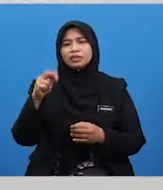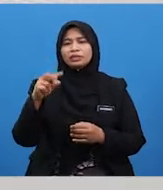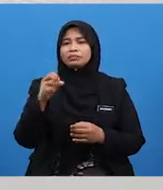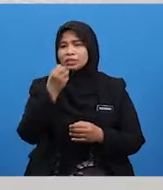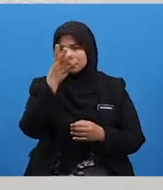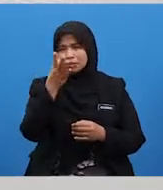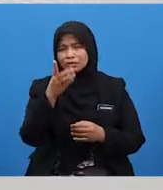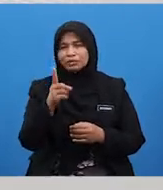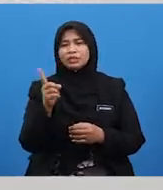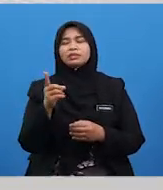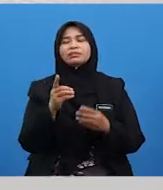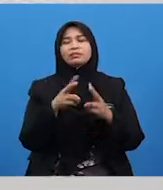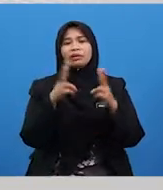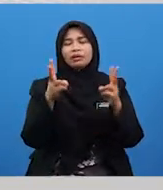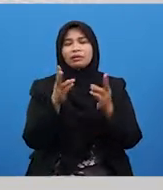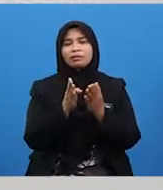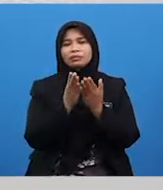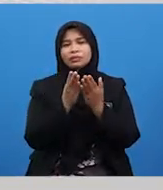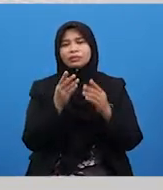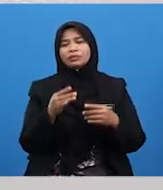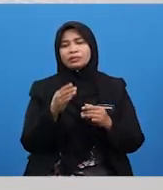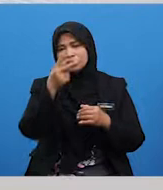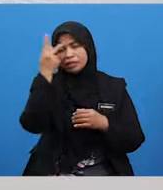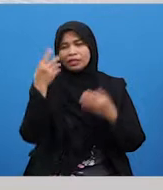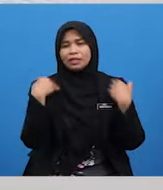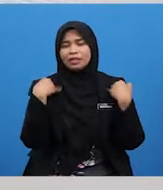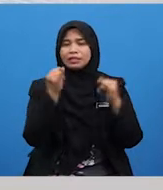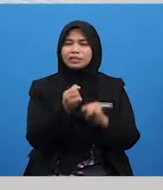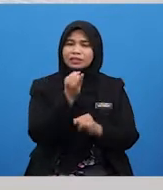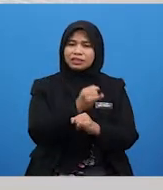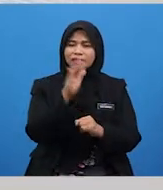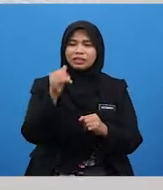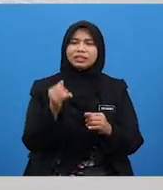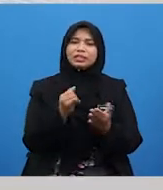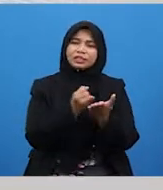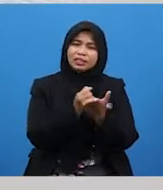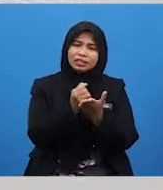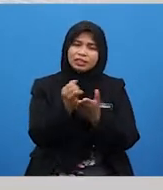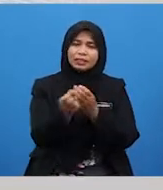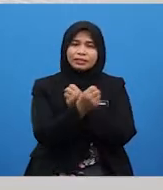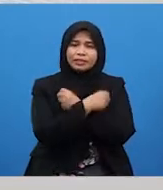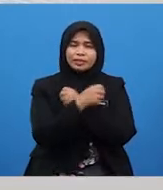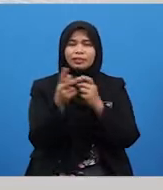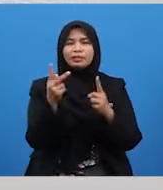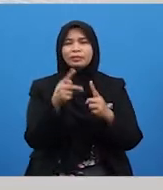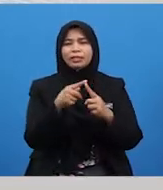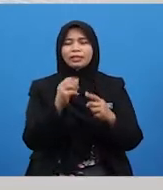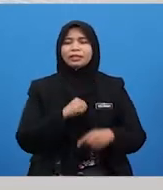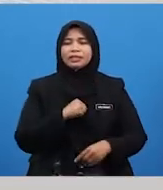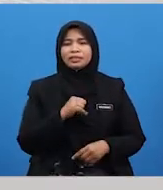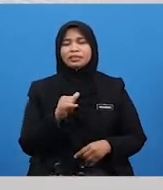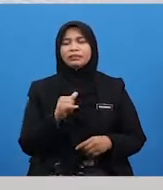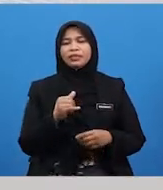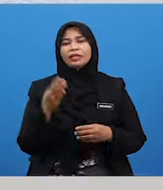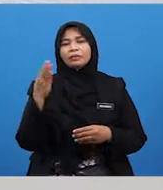bahawa dia amat bersyukur mempunyai jiran yang ikhlas menyayangi dirinya. Beliau berharap